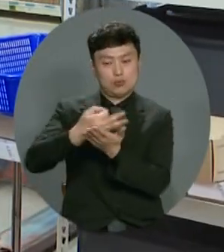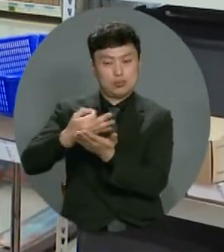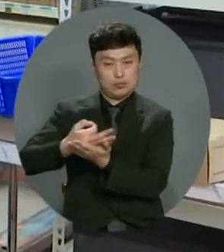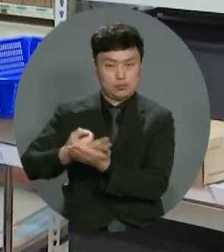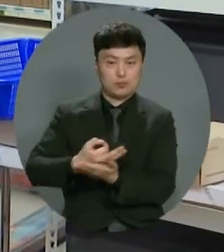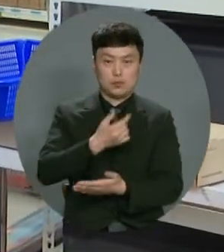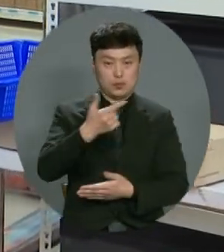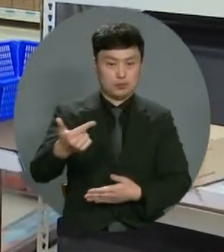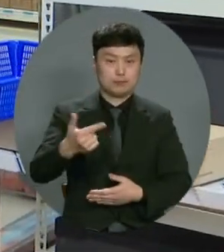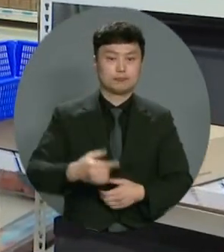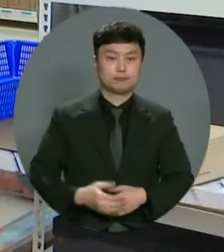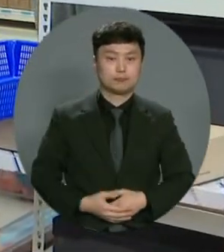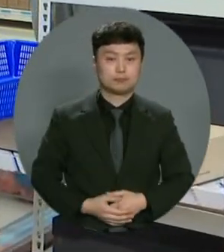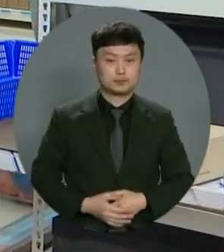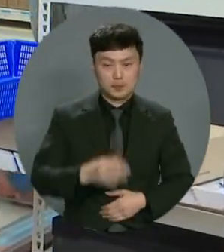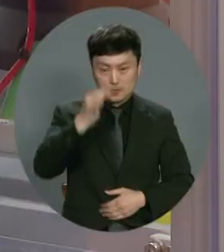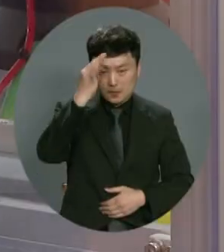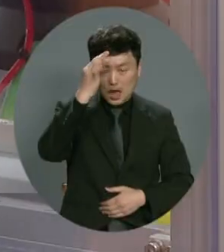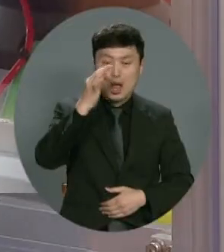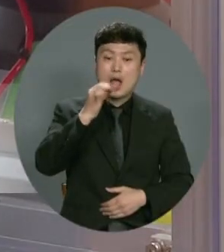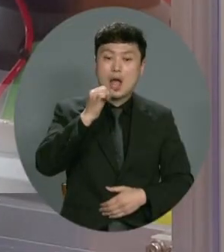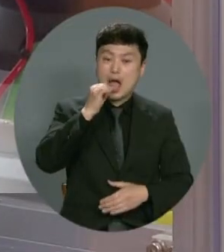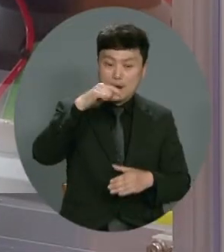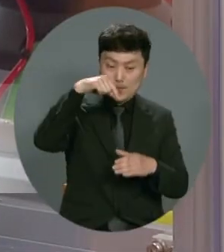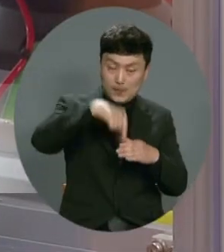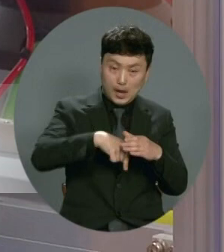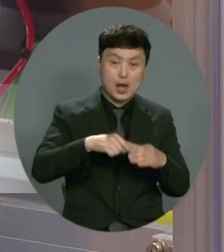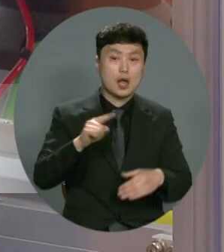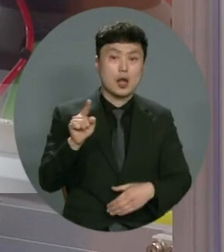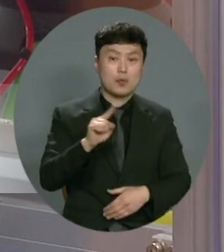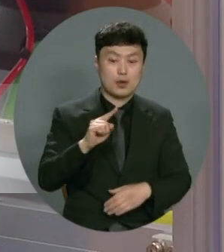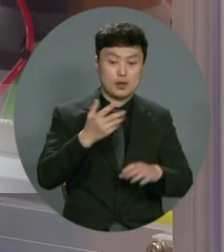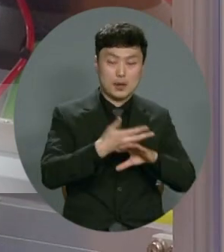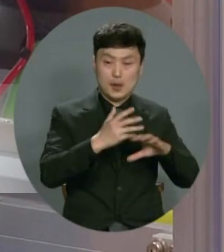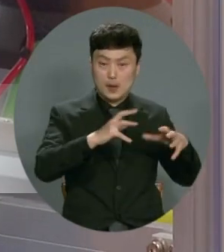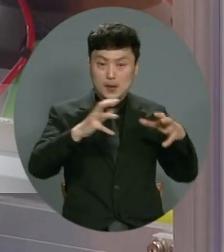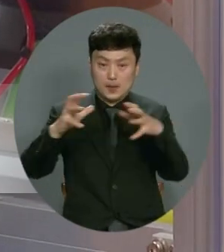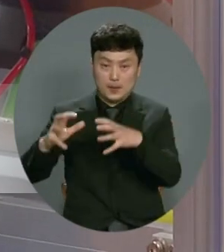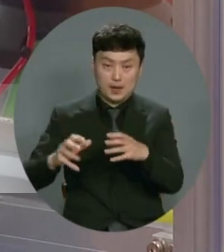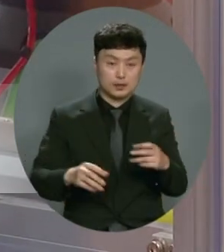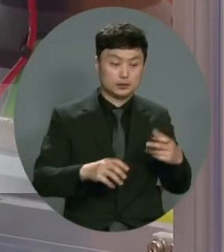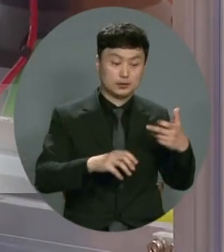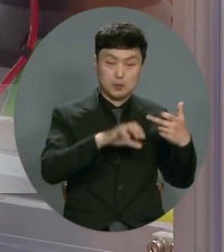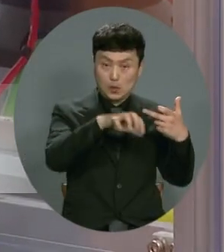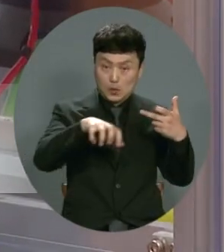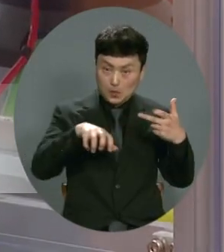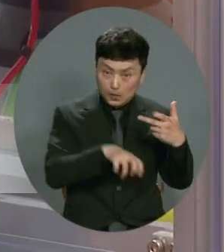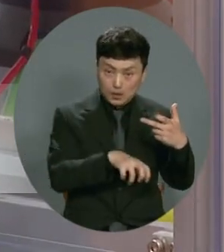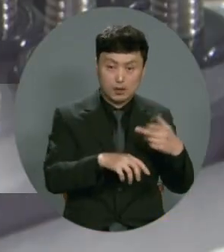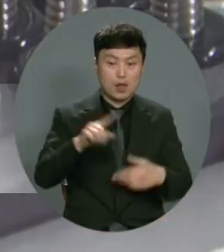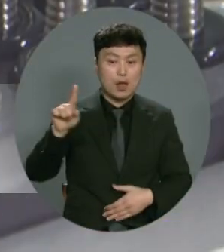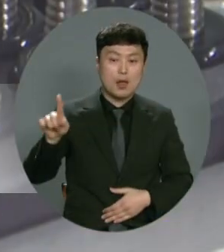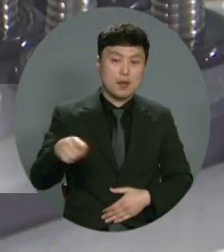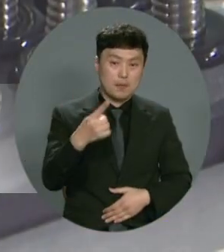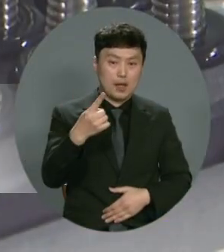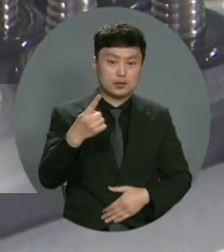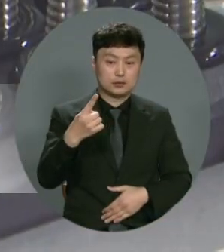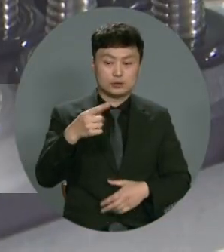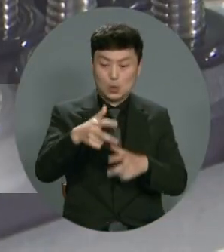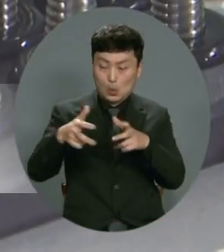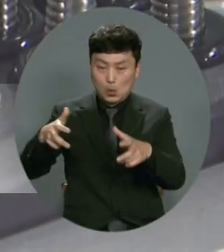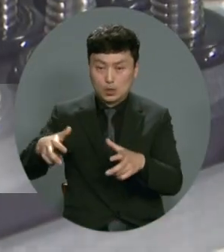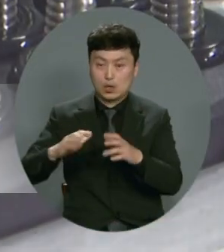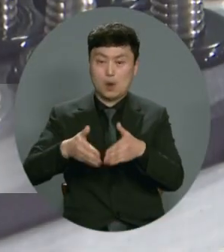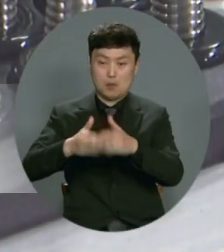거둬들였습니다. 고급 임플란트 시장을 겨냥해 전 세계에 17개 현지 법인과 100여 개의 해외